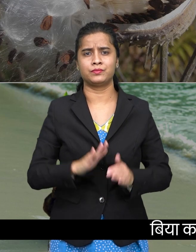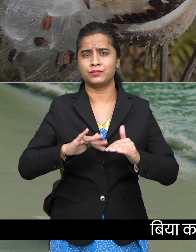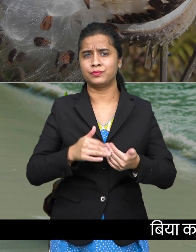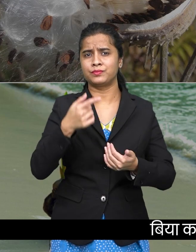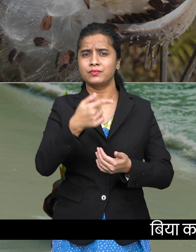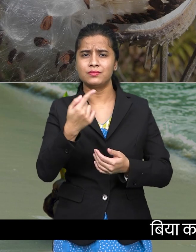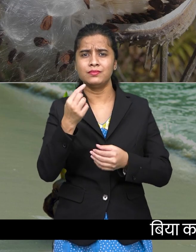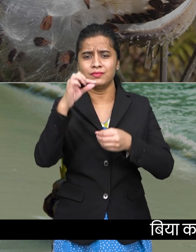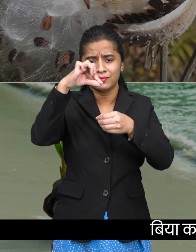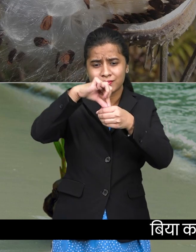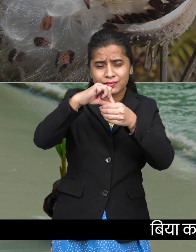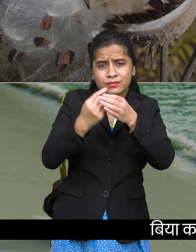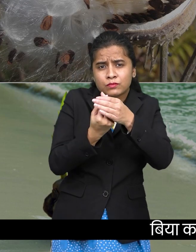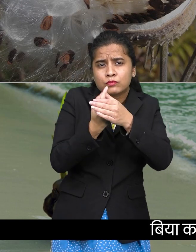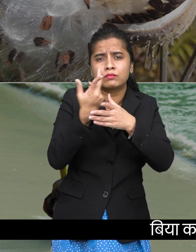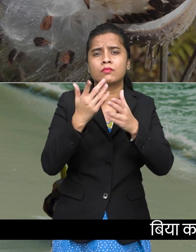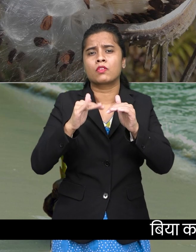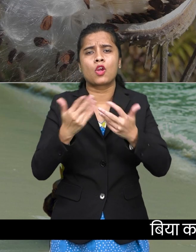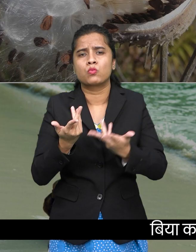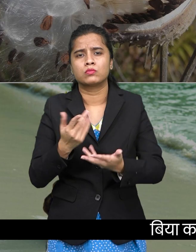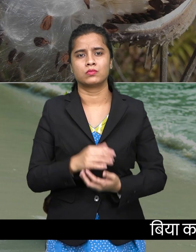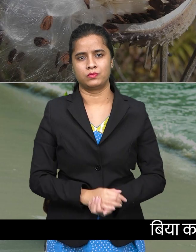बिया कशा विखुरल्या जातात?